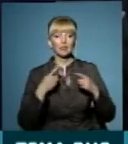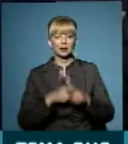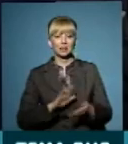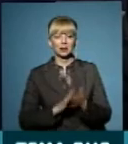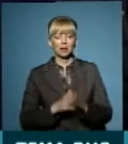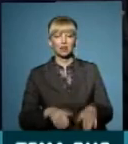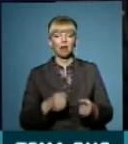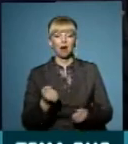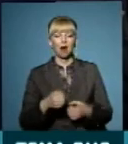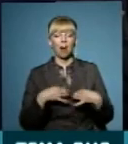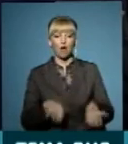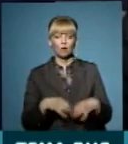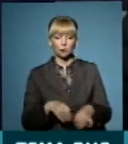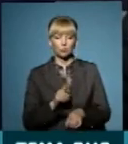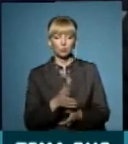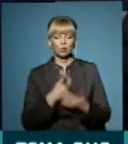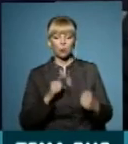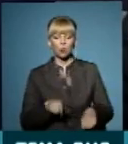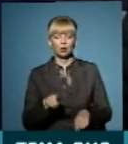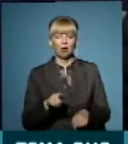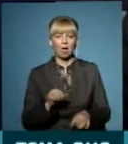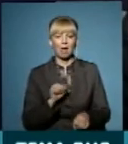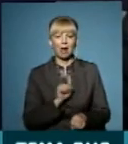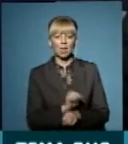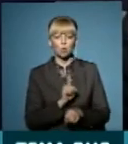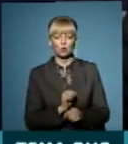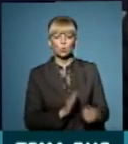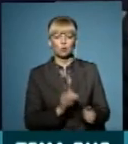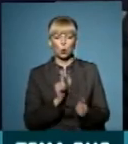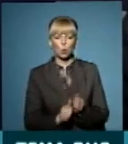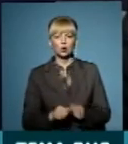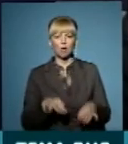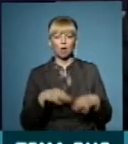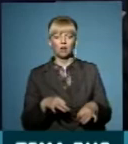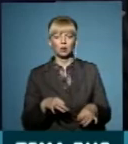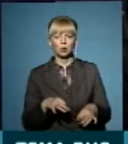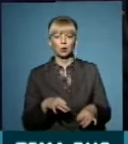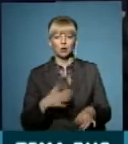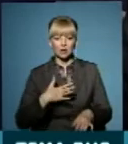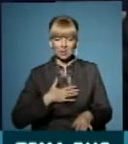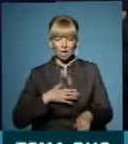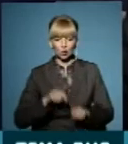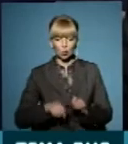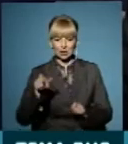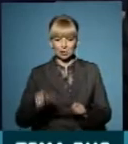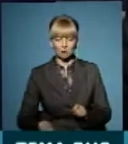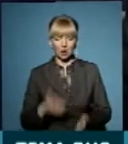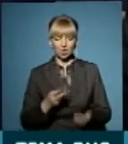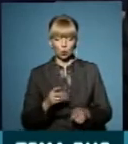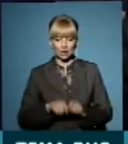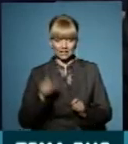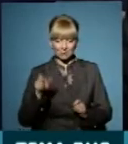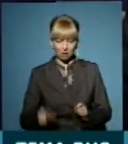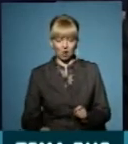технічний стан автомобіля, щоб ми могли там перевірити гальмівну систему. Кожен автомобіль нам, нашому інспектору, якщо